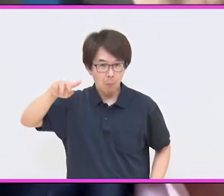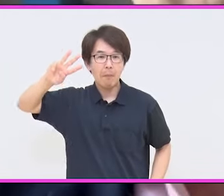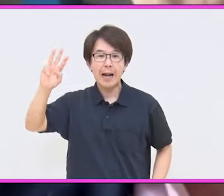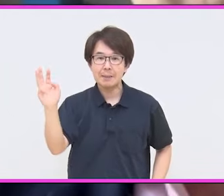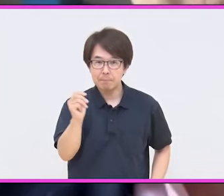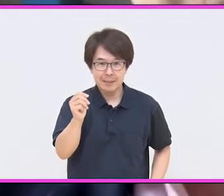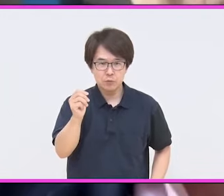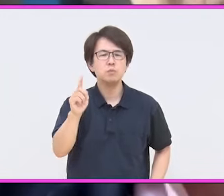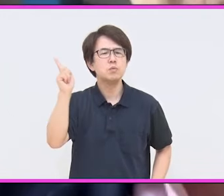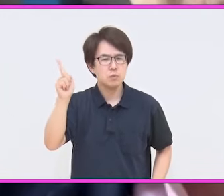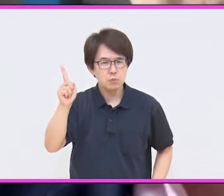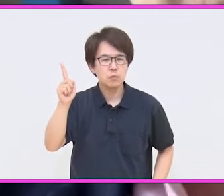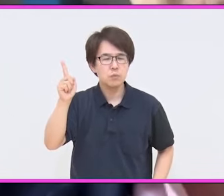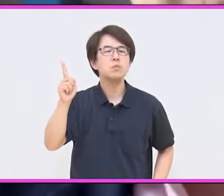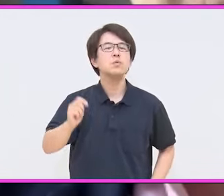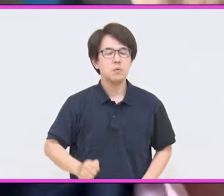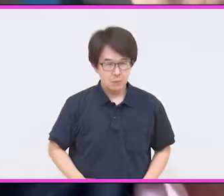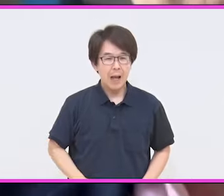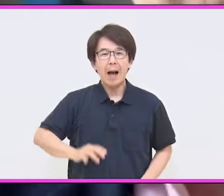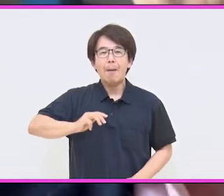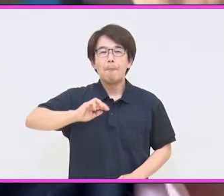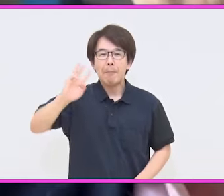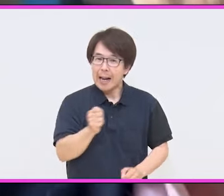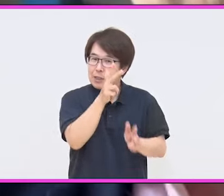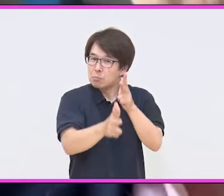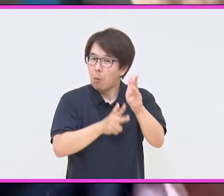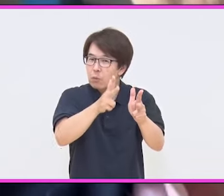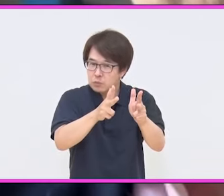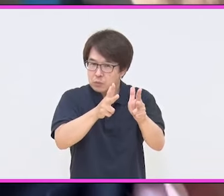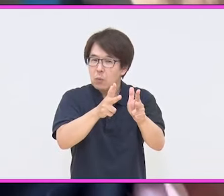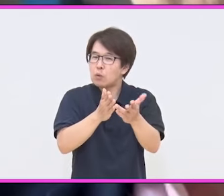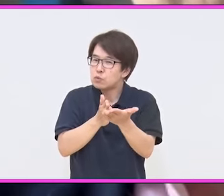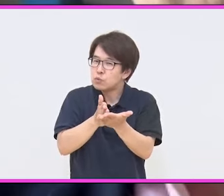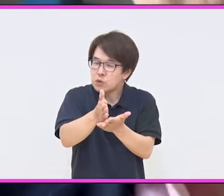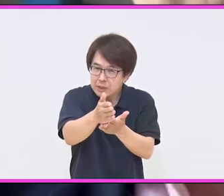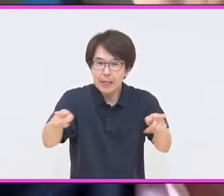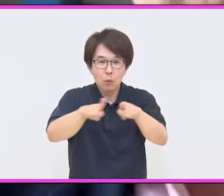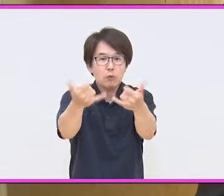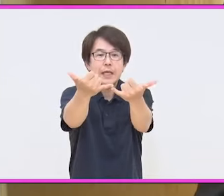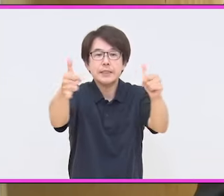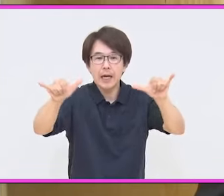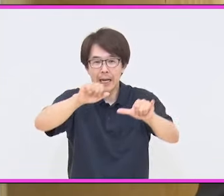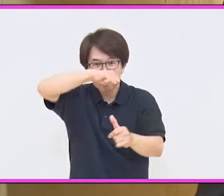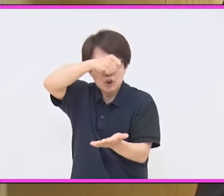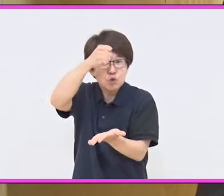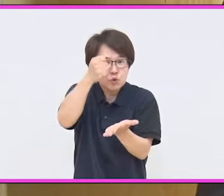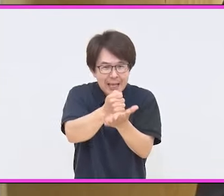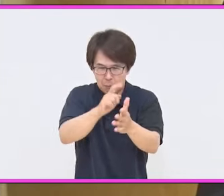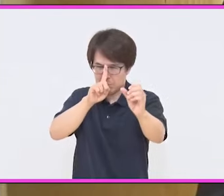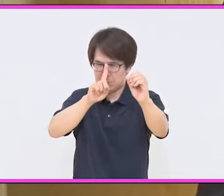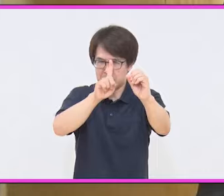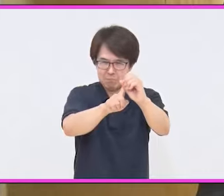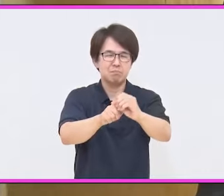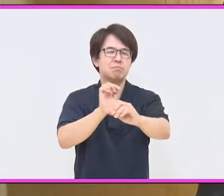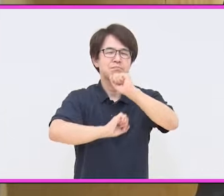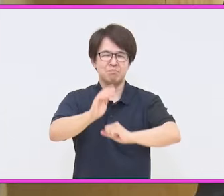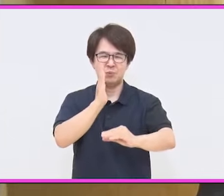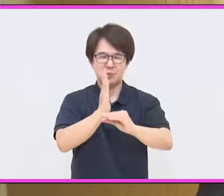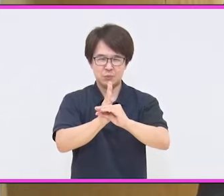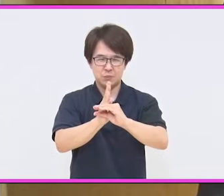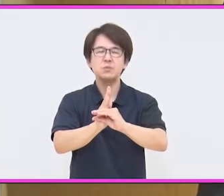パラスポーツを通じた共生社会の実現を目指しています。まずは我々